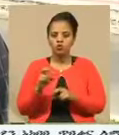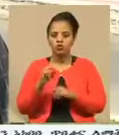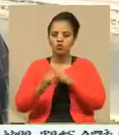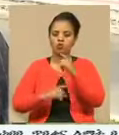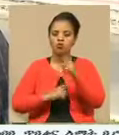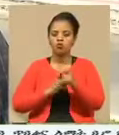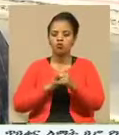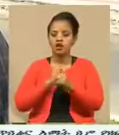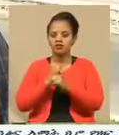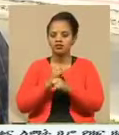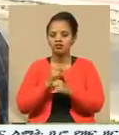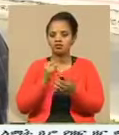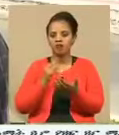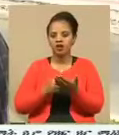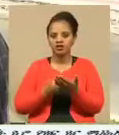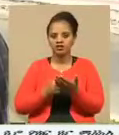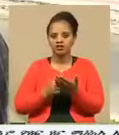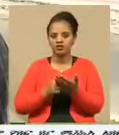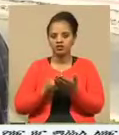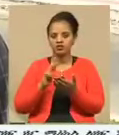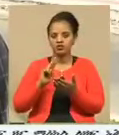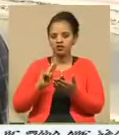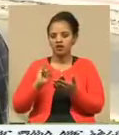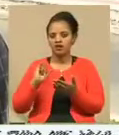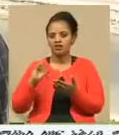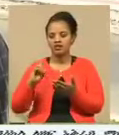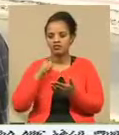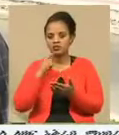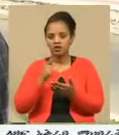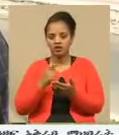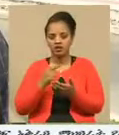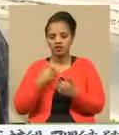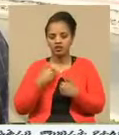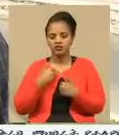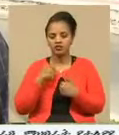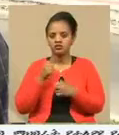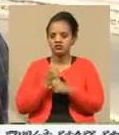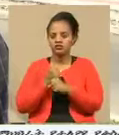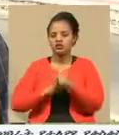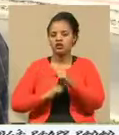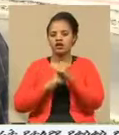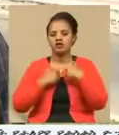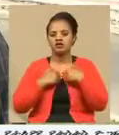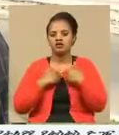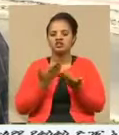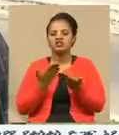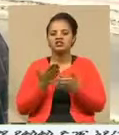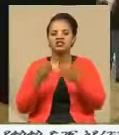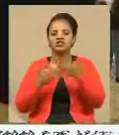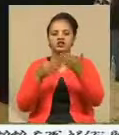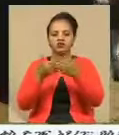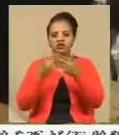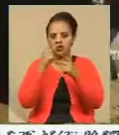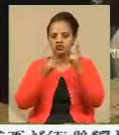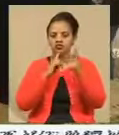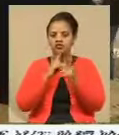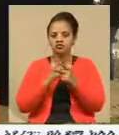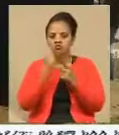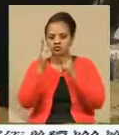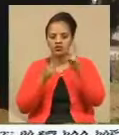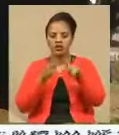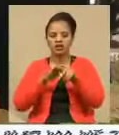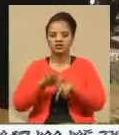ወይም ዩአይዲፒ የሚባል አንድ ፕሮግራም አለ። በዛ ተደግፈው የሚሰሩ ስራዎች አሉ። እነዚህ ስራዎች የት ደረጃ ደርሷል የሚለውን እያየን ያለ ነው። በመስክ ምልከታው